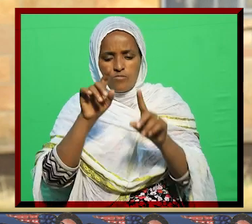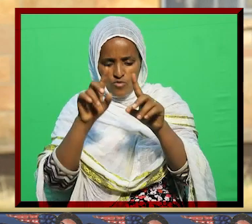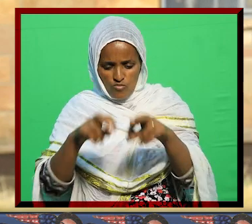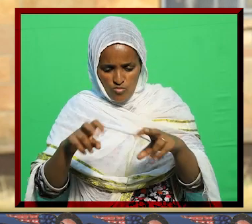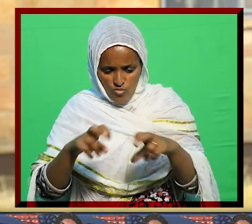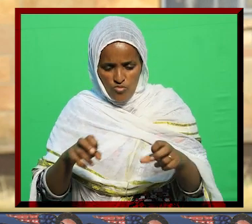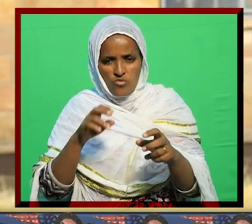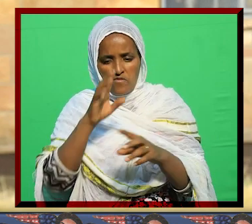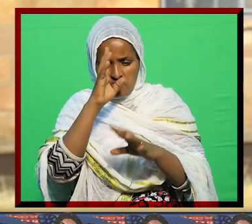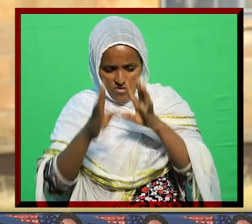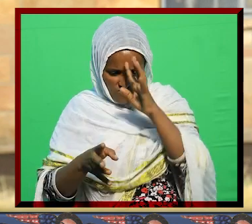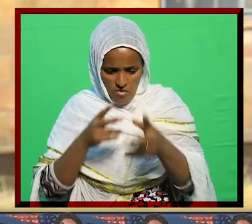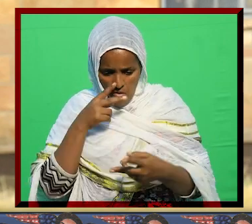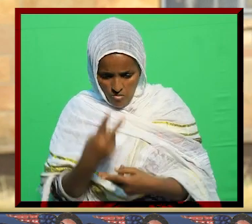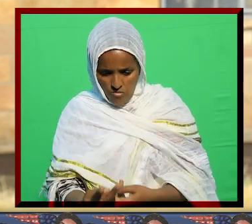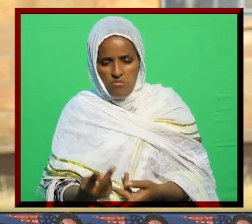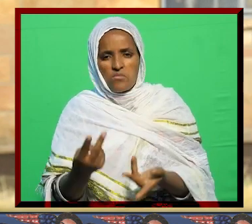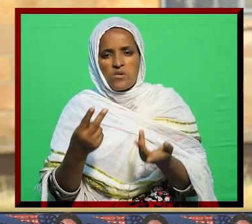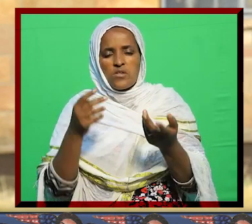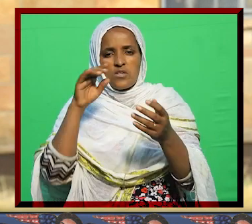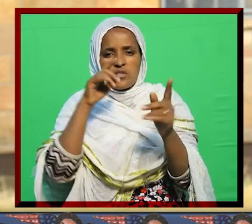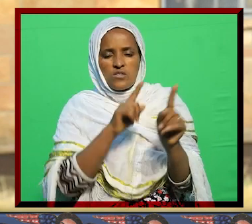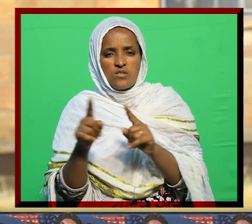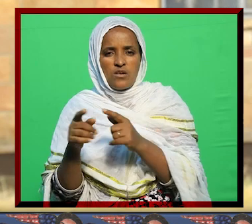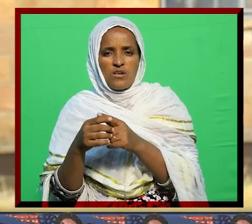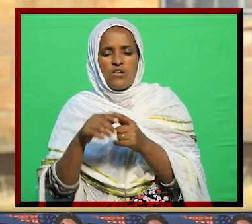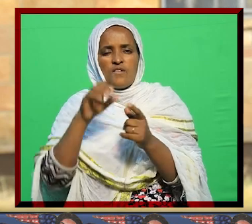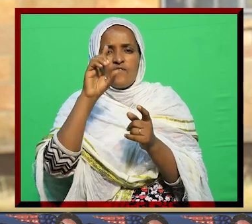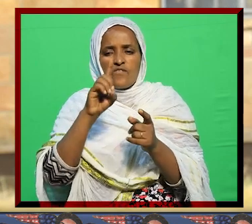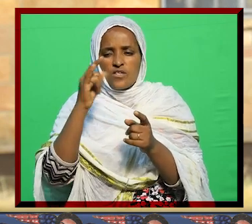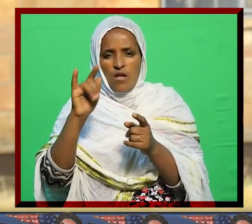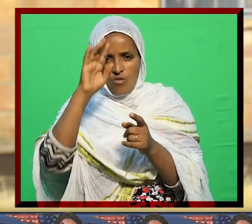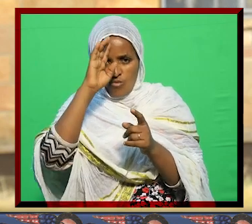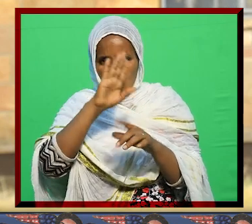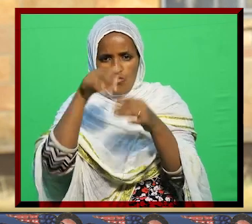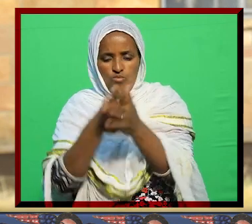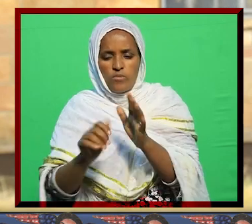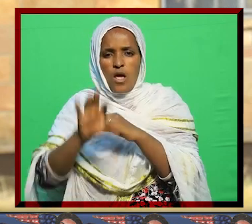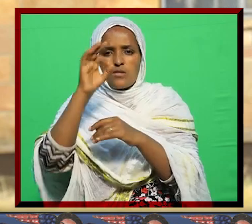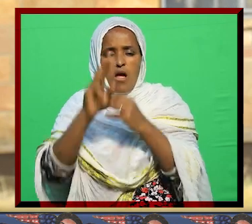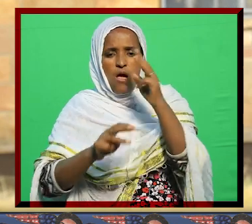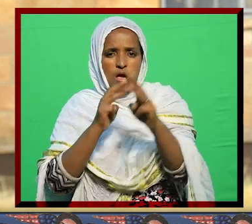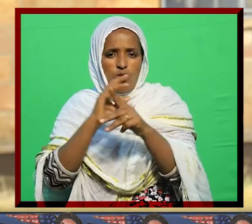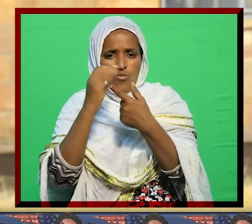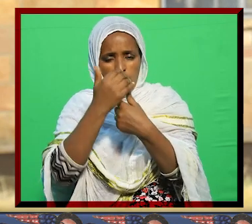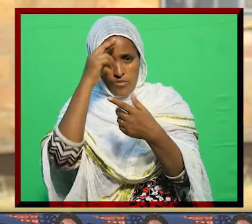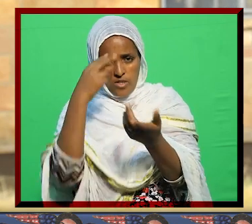ምርምሩ ዘርፍ ብንገባበት፣ ፍልስፍናው ዘርፍ ብንገባበት፣ እንደና ፊሳሎጎስ ያሉ መጻሕፍቶች በሙሉ የምናገኝበት ዓለም